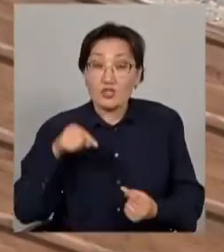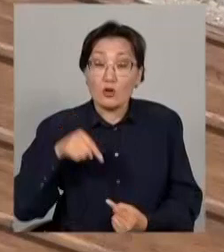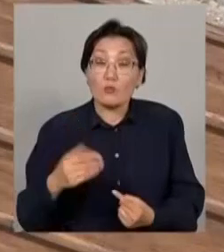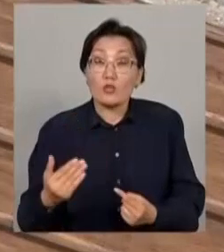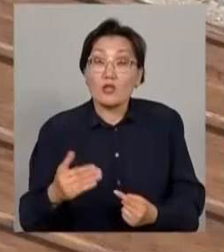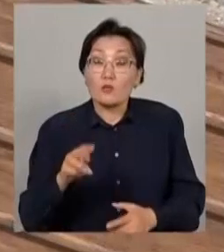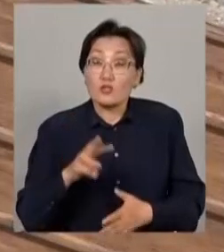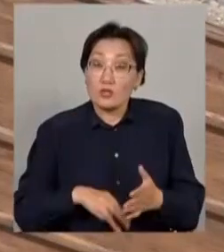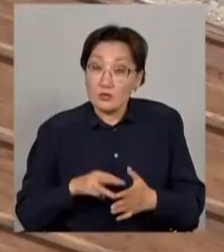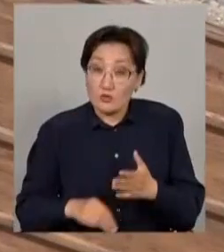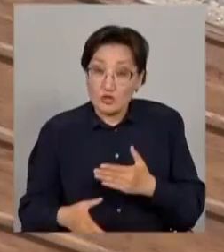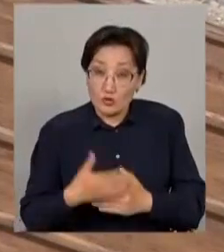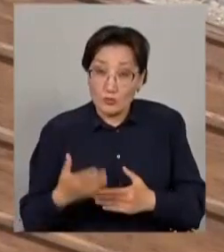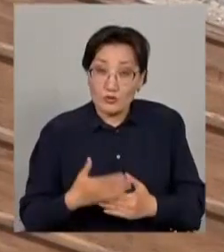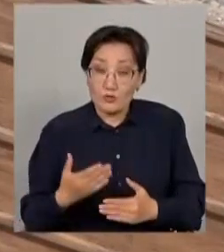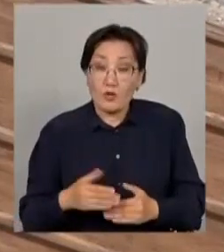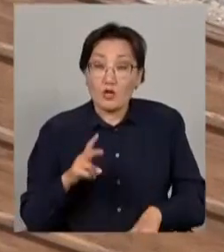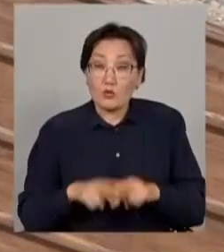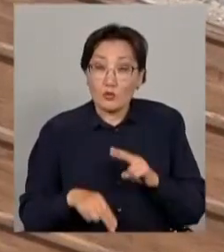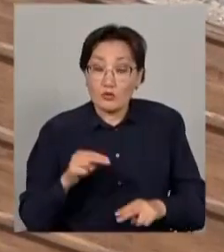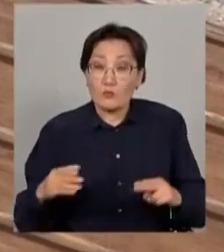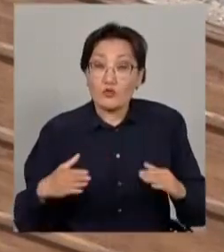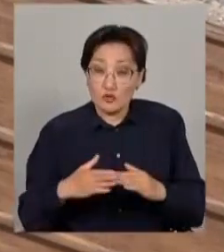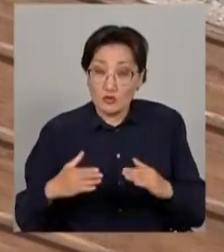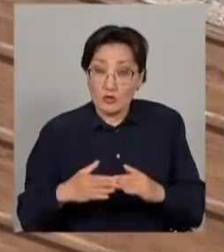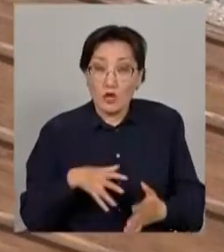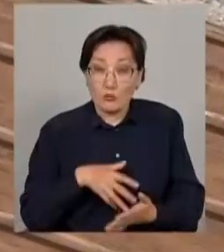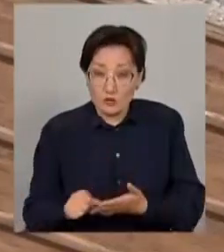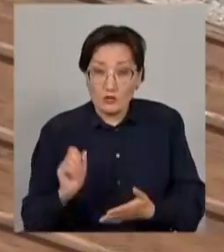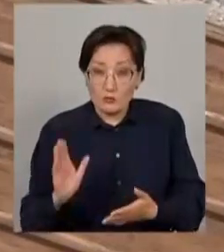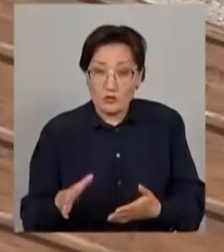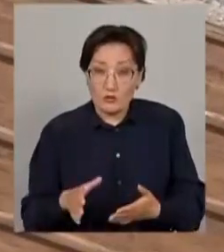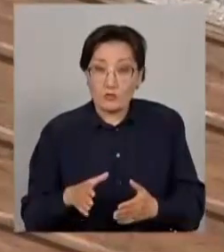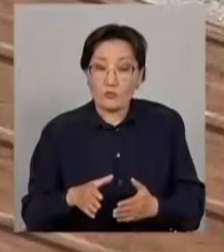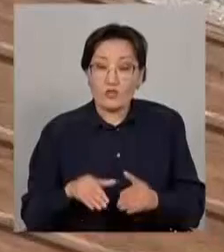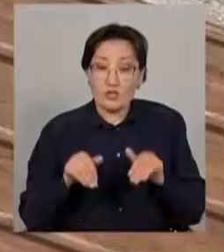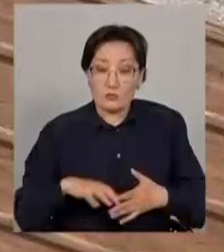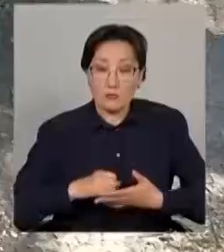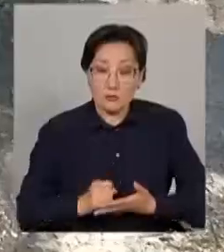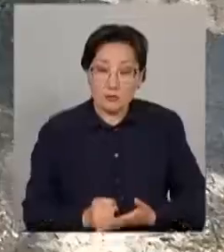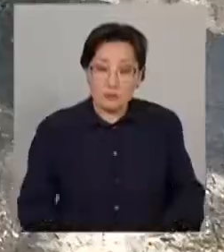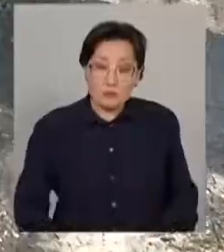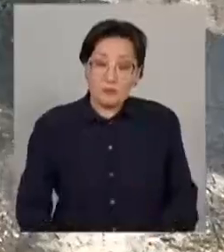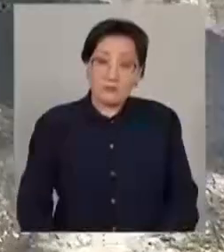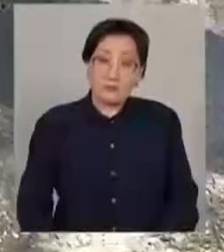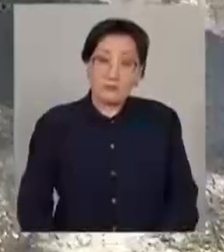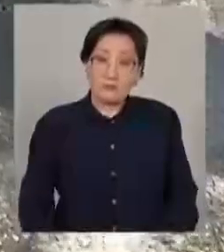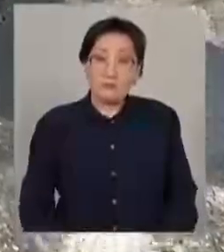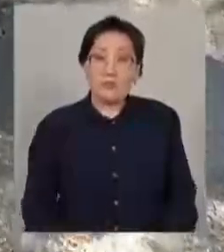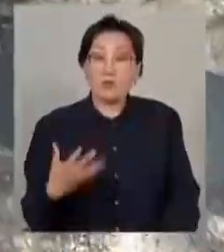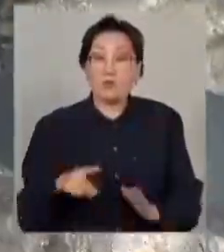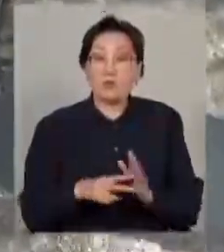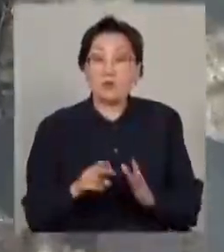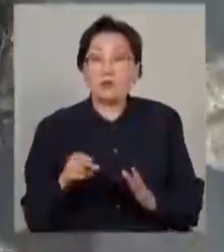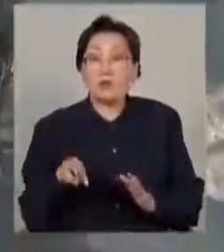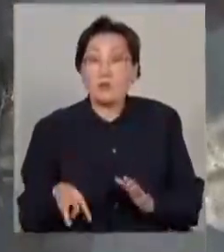жерлерде айыппұл салынып, құрылыс нысаны салынған құрылыс нысаны бұзылады. Бұзылу туралы шешім қабылданады. 57